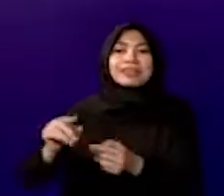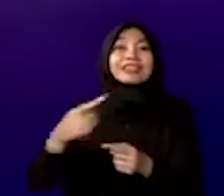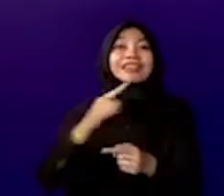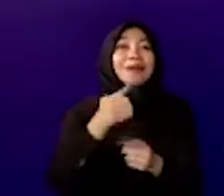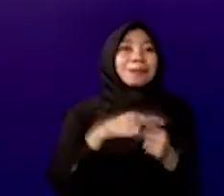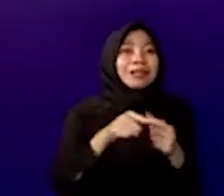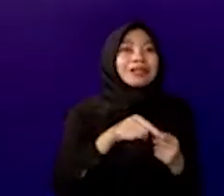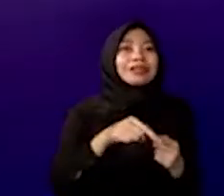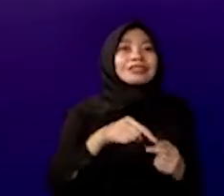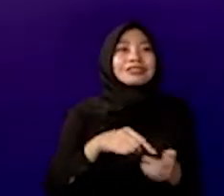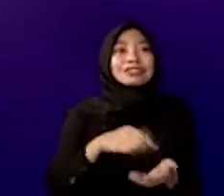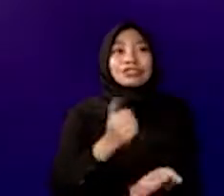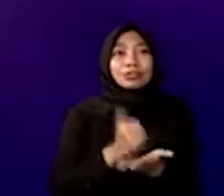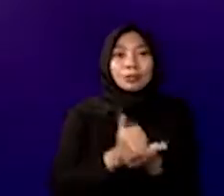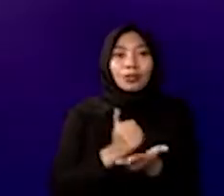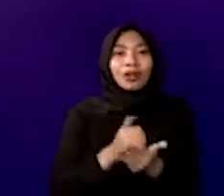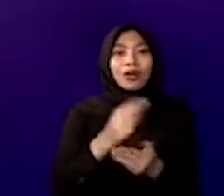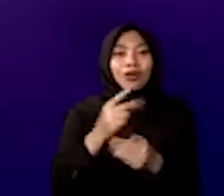besar